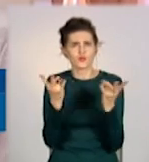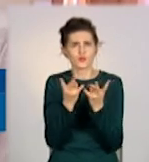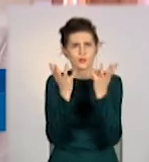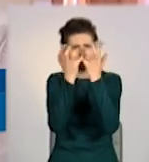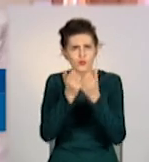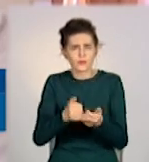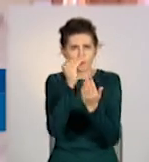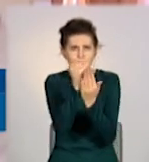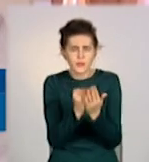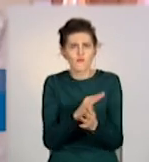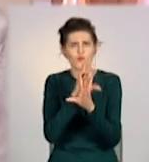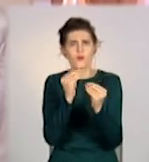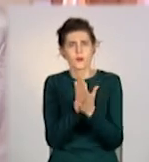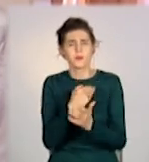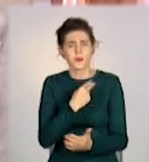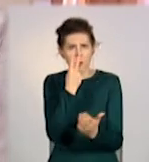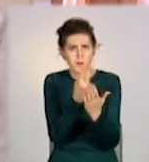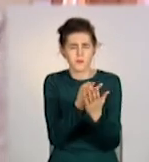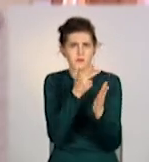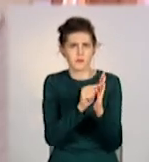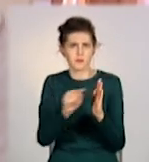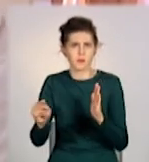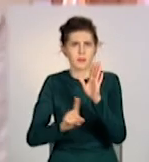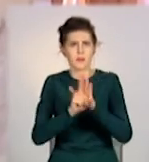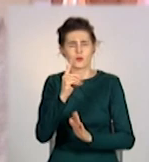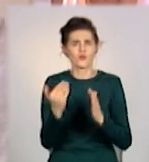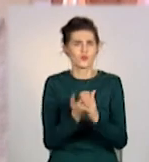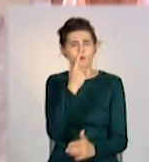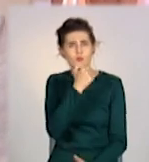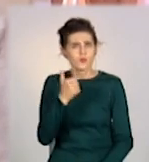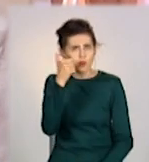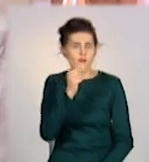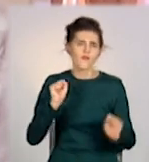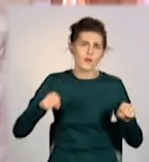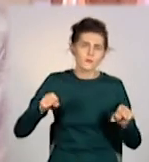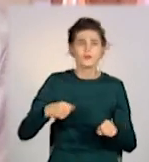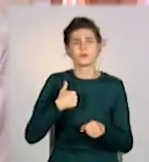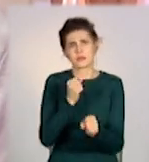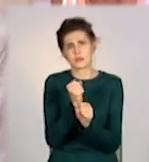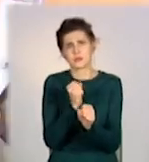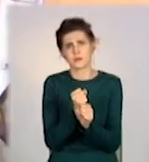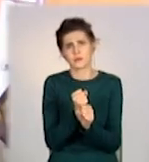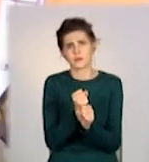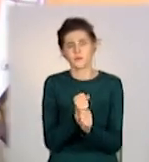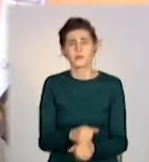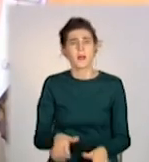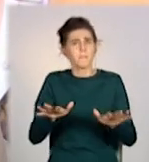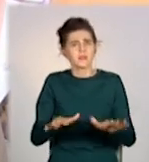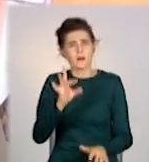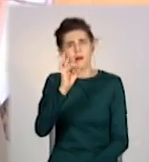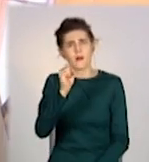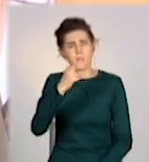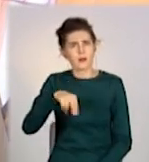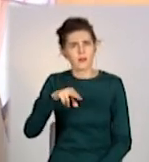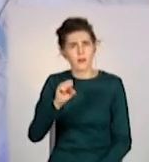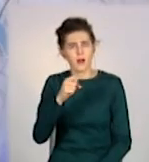нас все є. Посмотрим, не пойде початок року, може бути, все-таки ми це і зробимо. У міськраді зазначають,